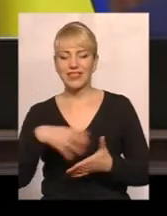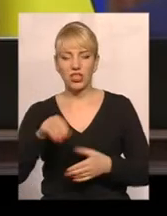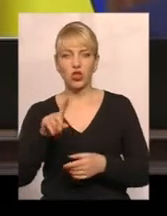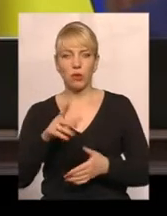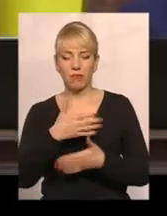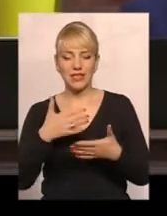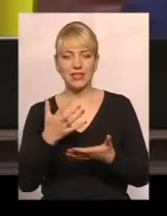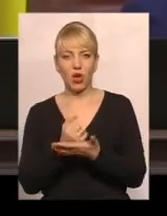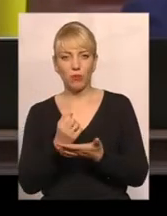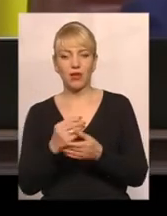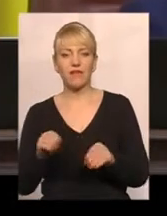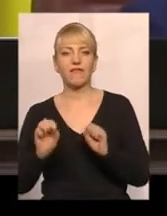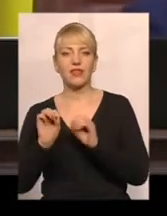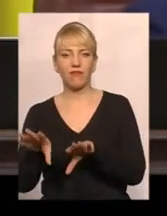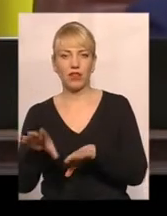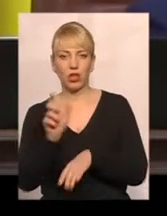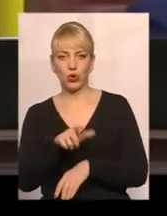показати декілька цифр,